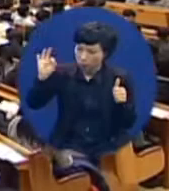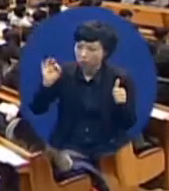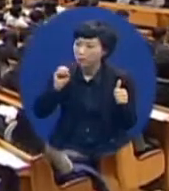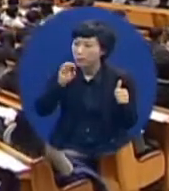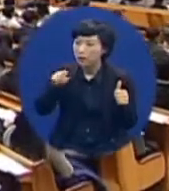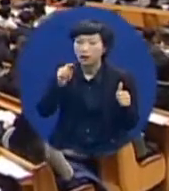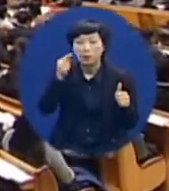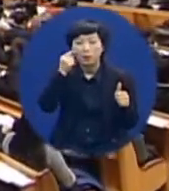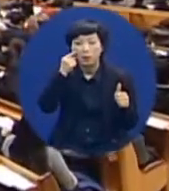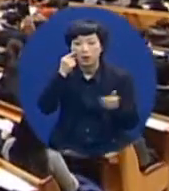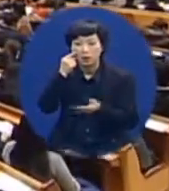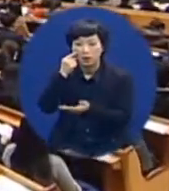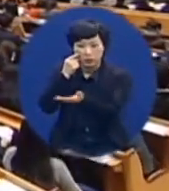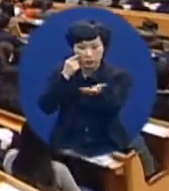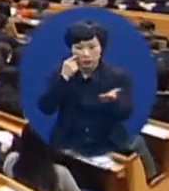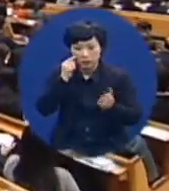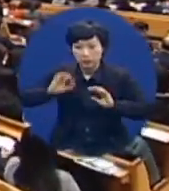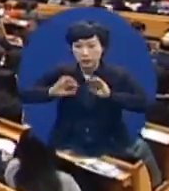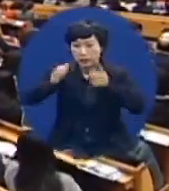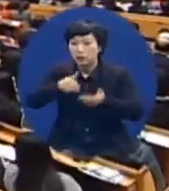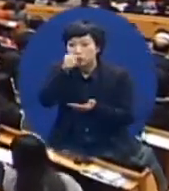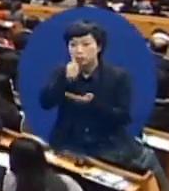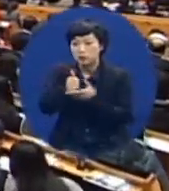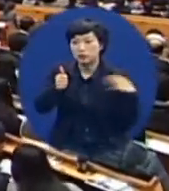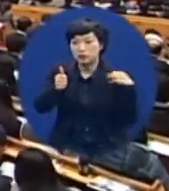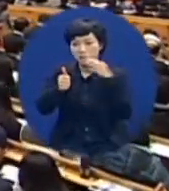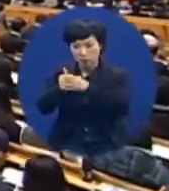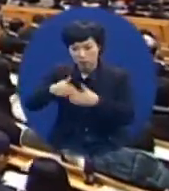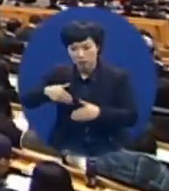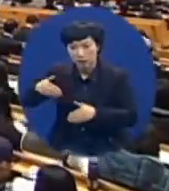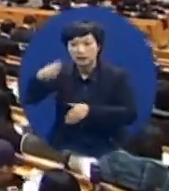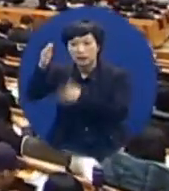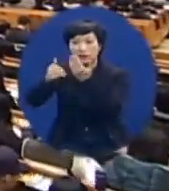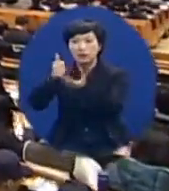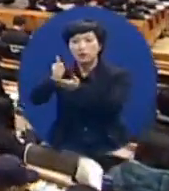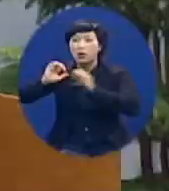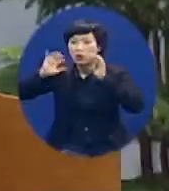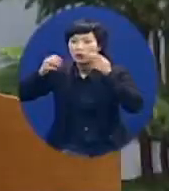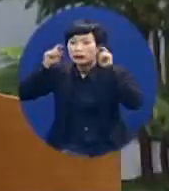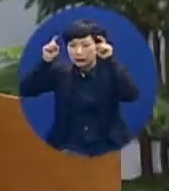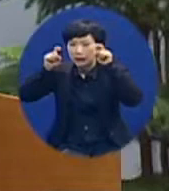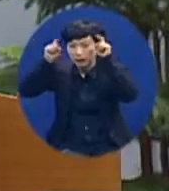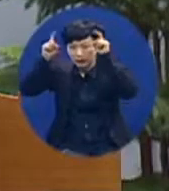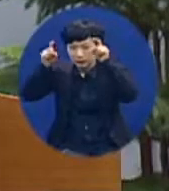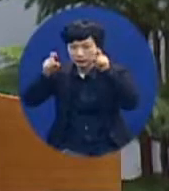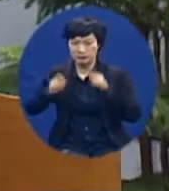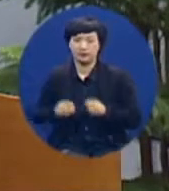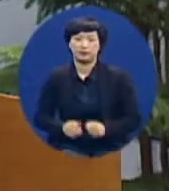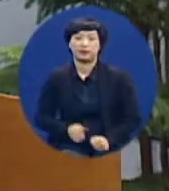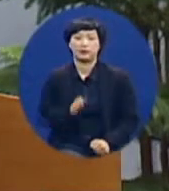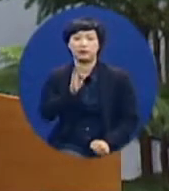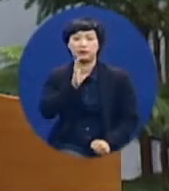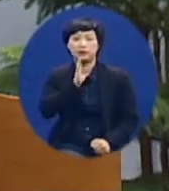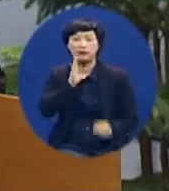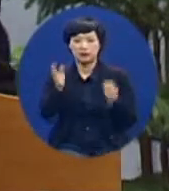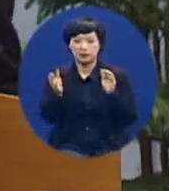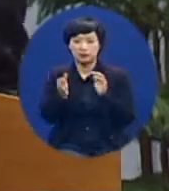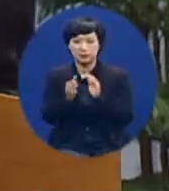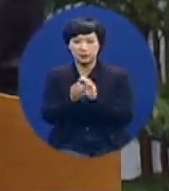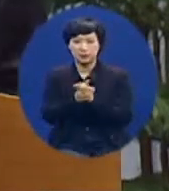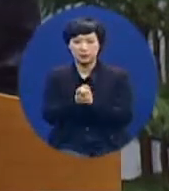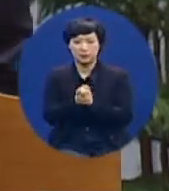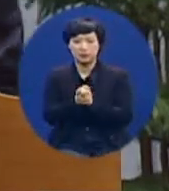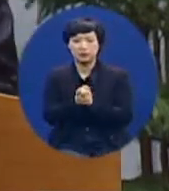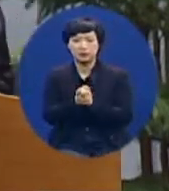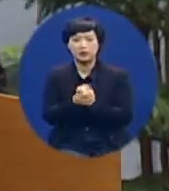지고 가는 하나님의 어린 양이로다. 아멘. Based on John chapter 1